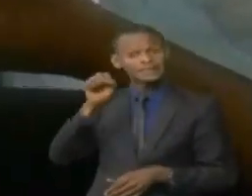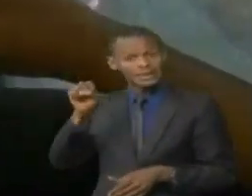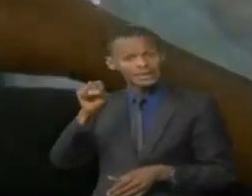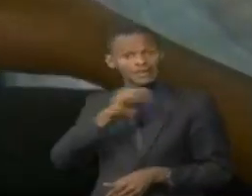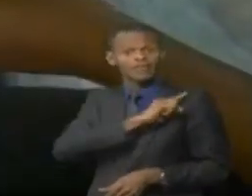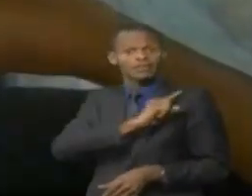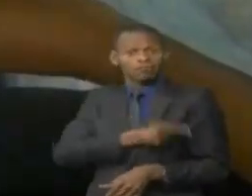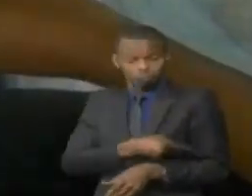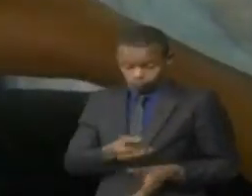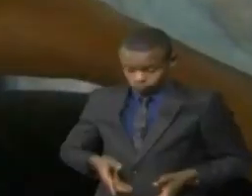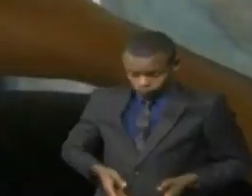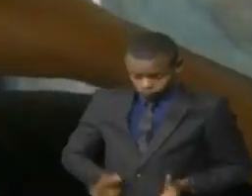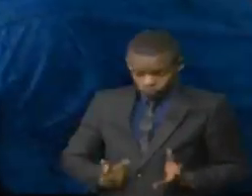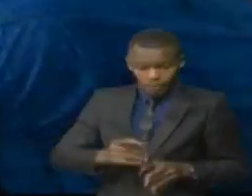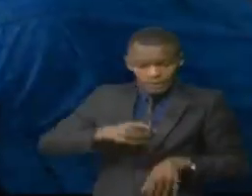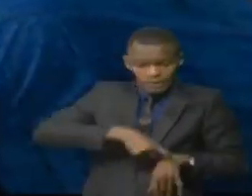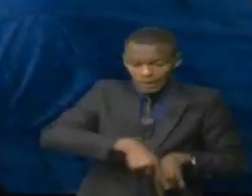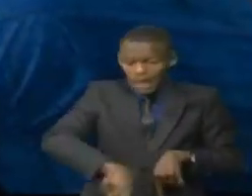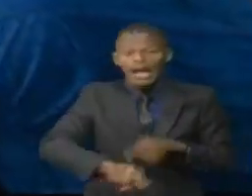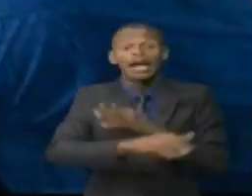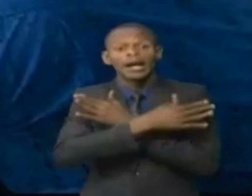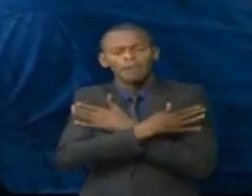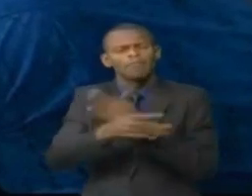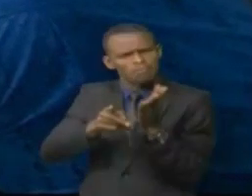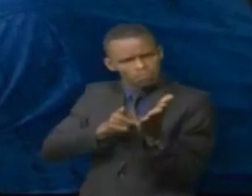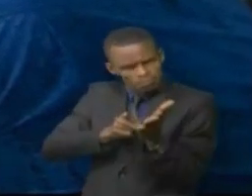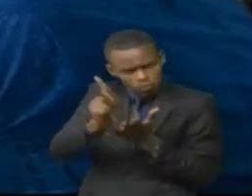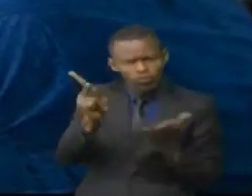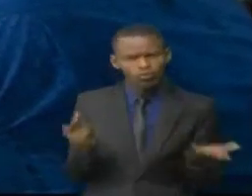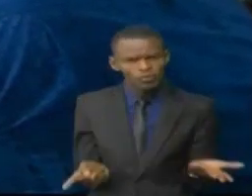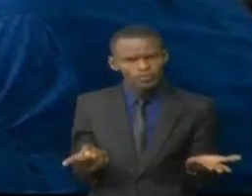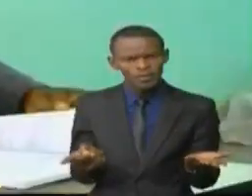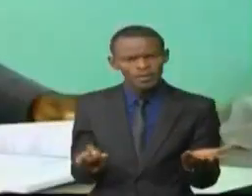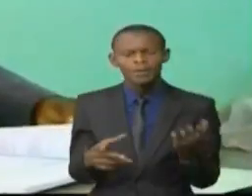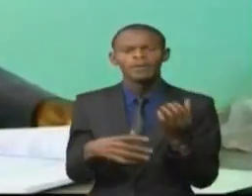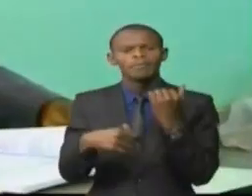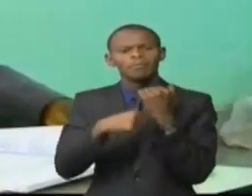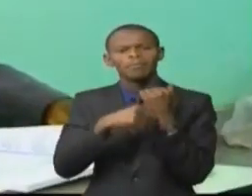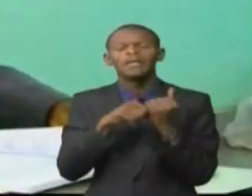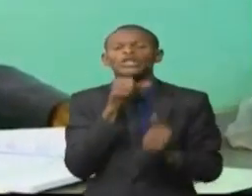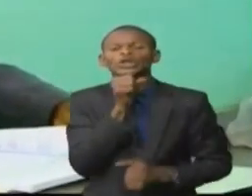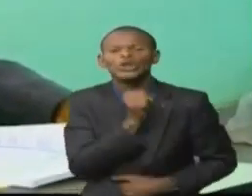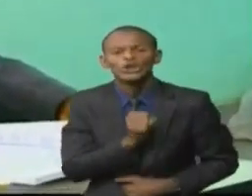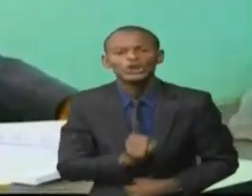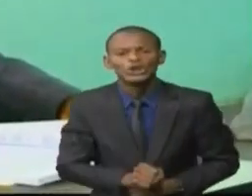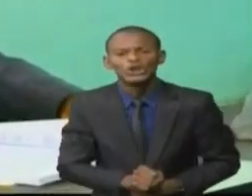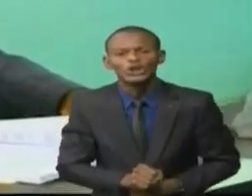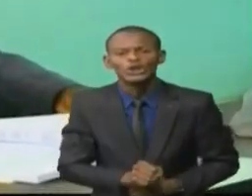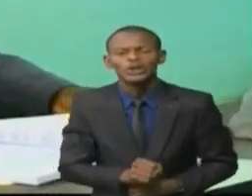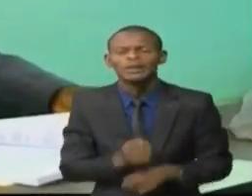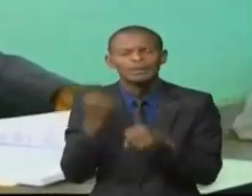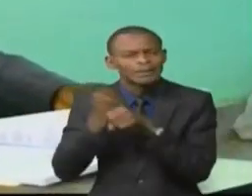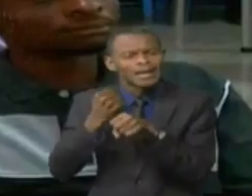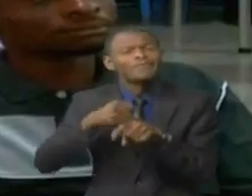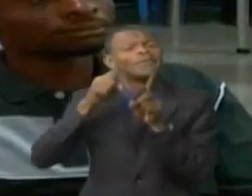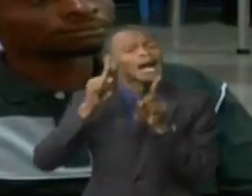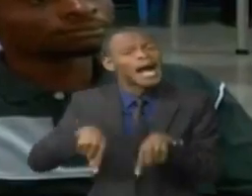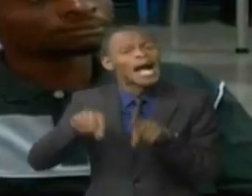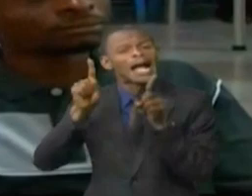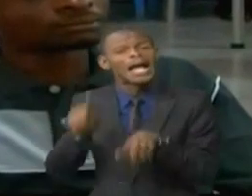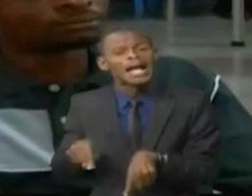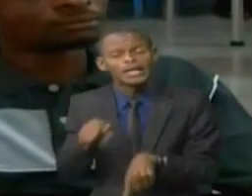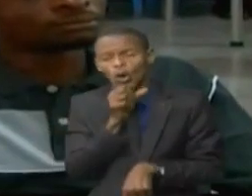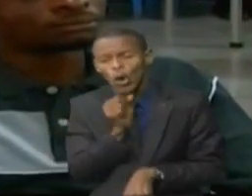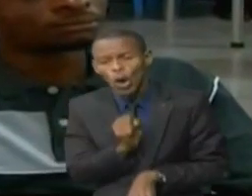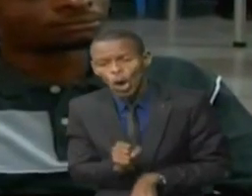les personnes âgées à travers la pension, que ce soit la pension de validité ou la pension de retraite, les orphelins et les veuves à